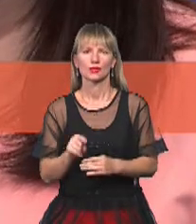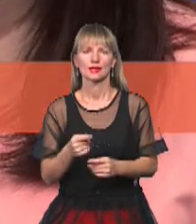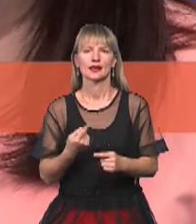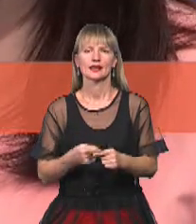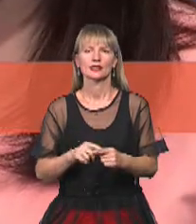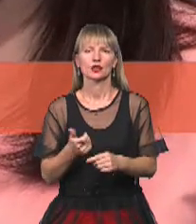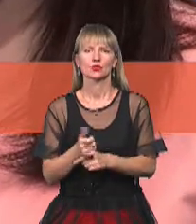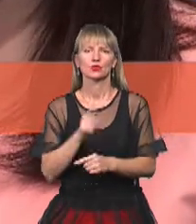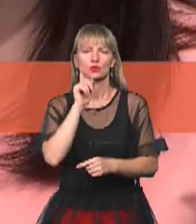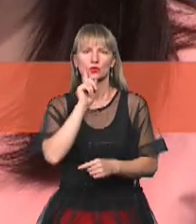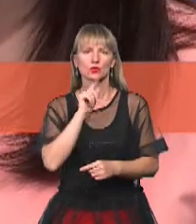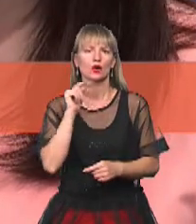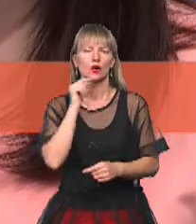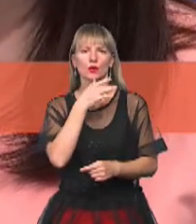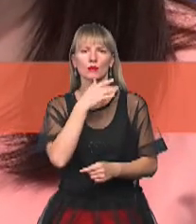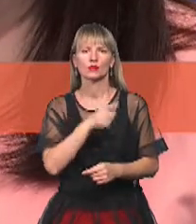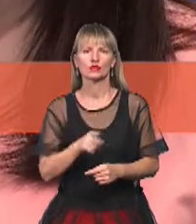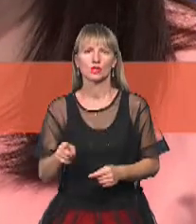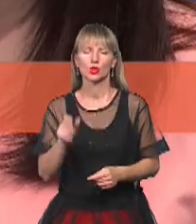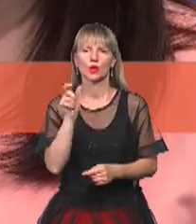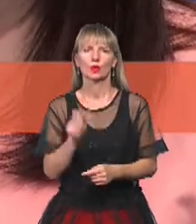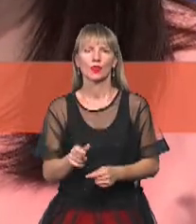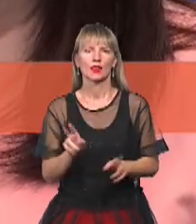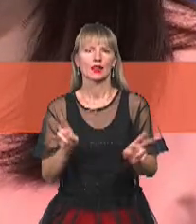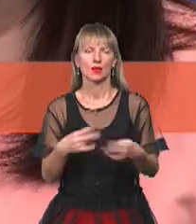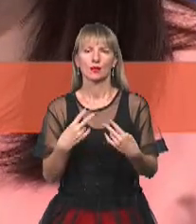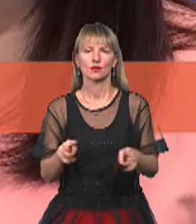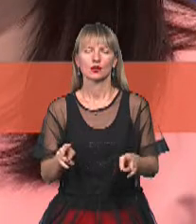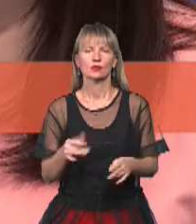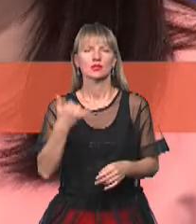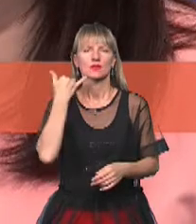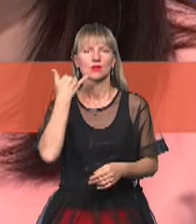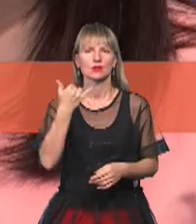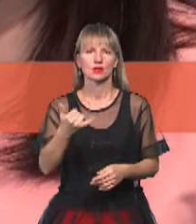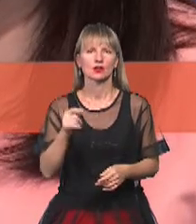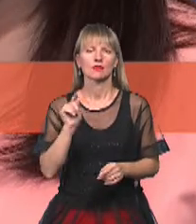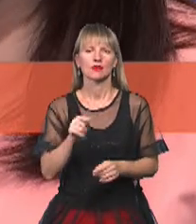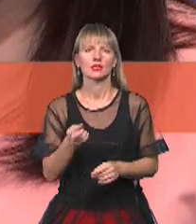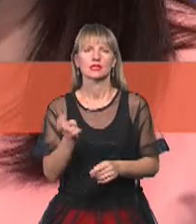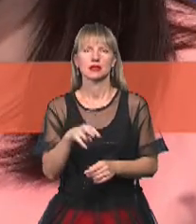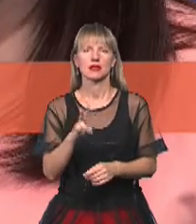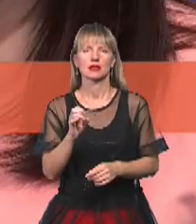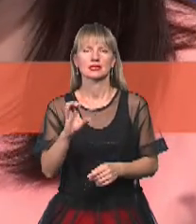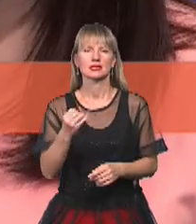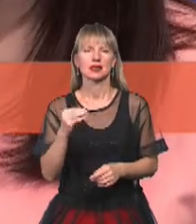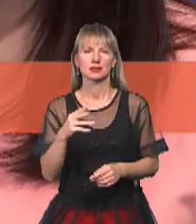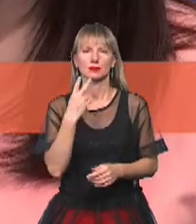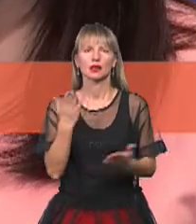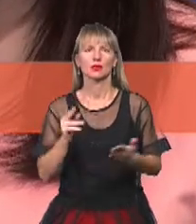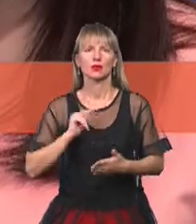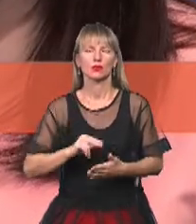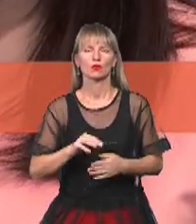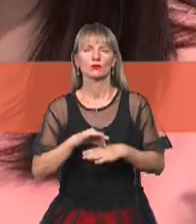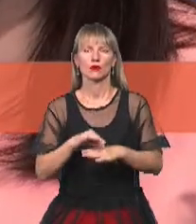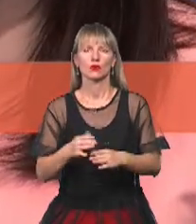Це дуже зручно, економить час, людина не потрібно дзвонити, вона заходить на сайт, бачить, які роботи